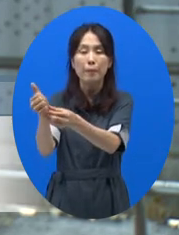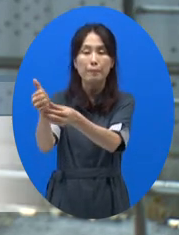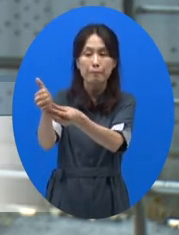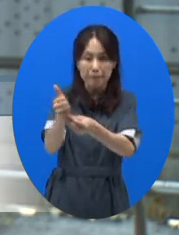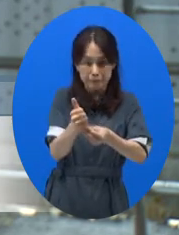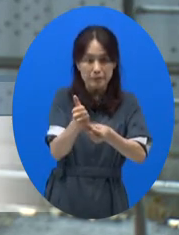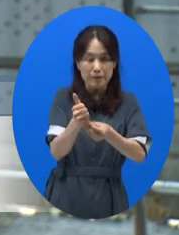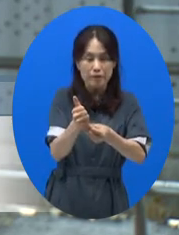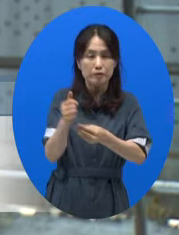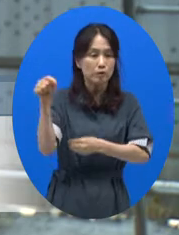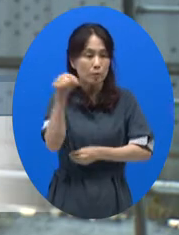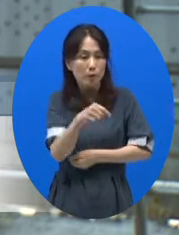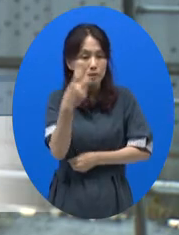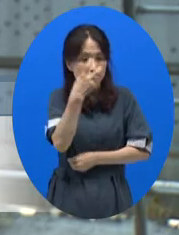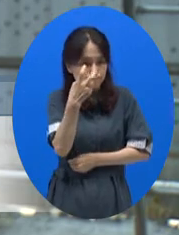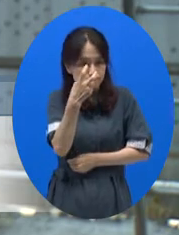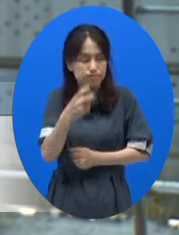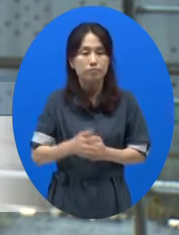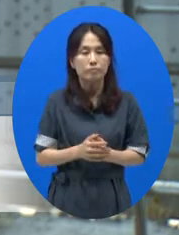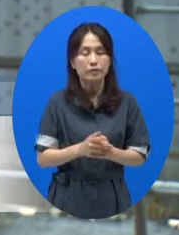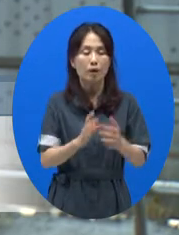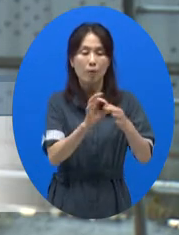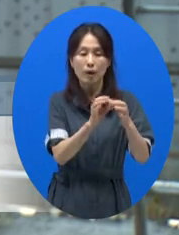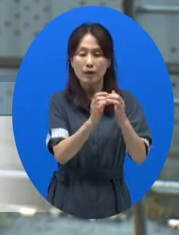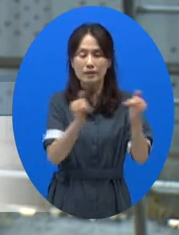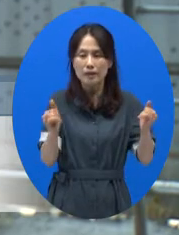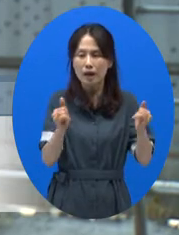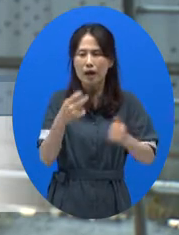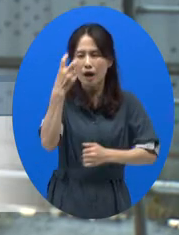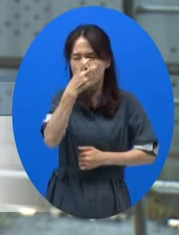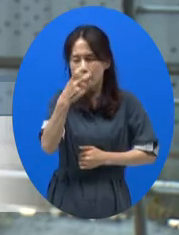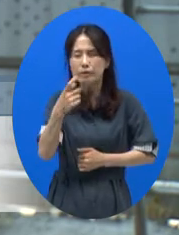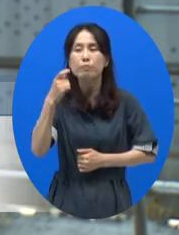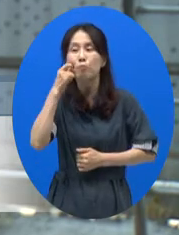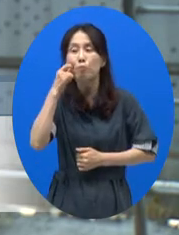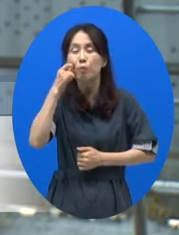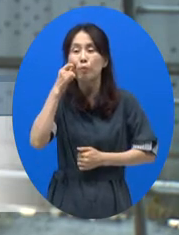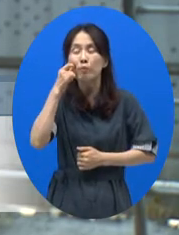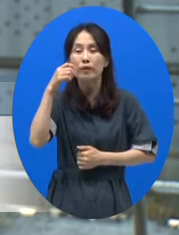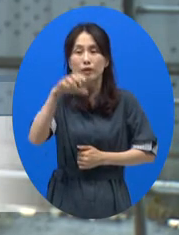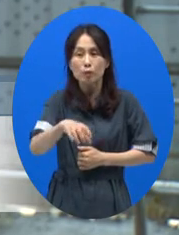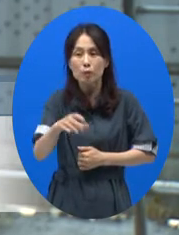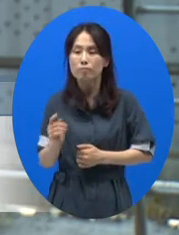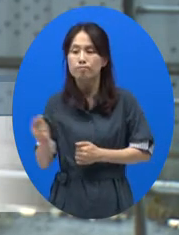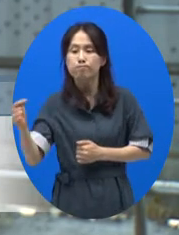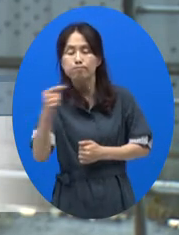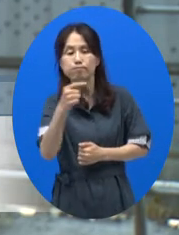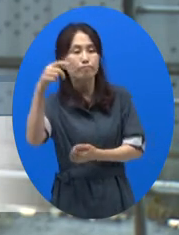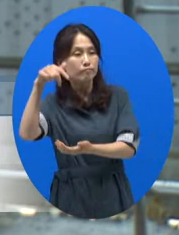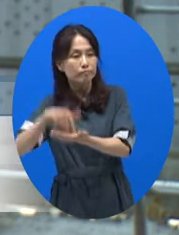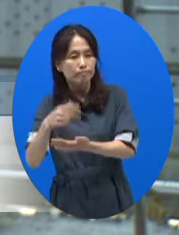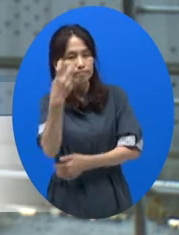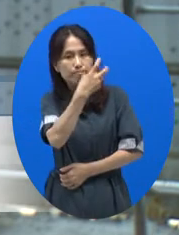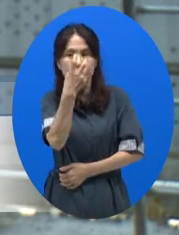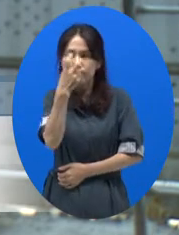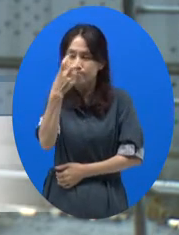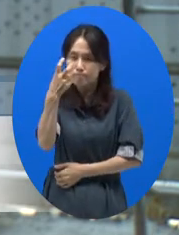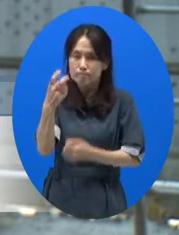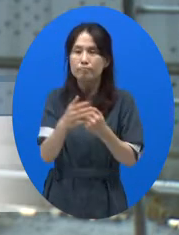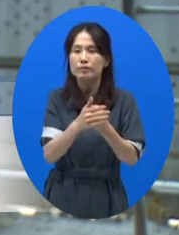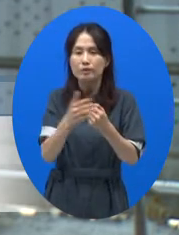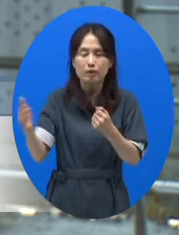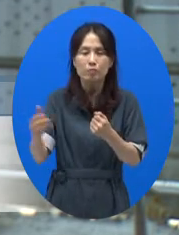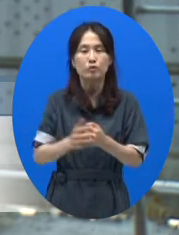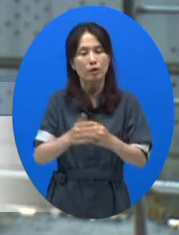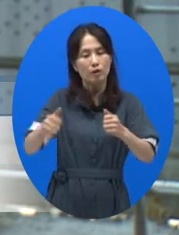참여함으로써 현장 관계자가 놓칠 수 있는 부분을 객관적인 입장에서 점검함으로써 현장의